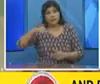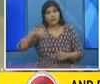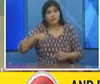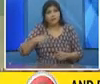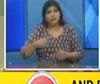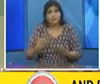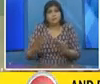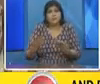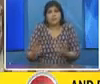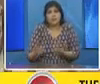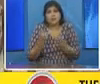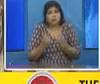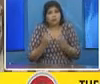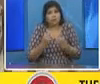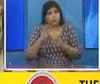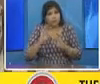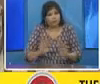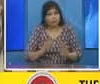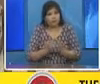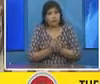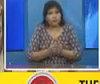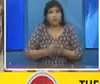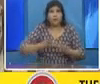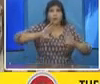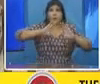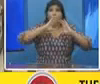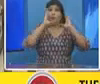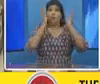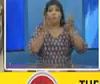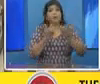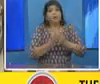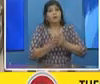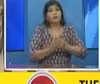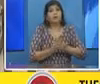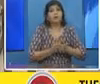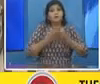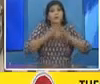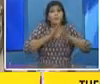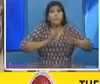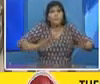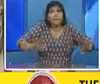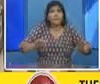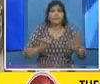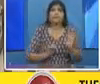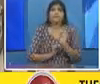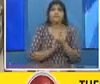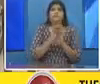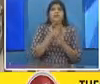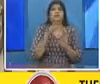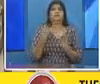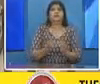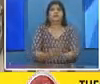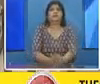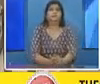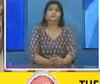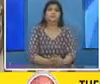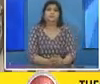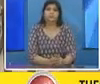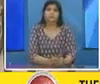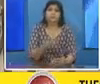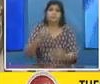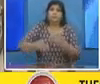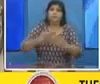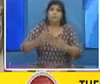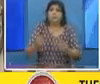देश जितना मजबूत होगा, दुनिया में शांति की संभावनाएं भी उतनी